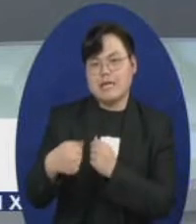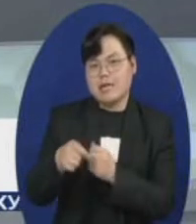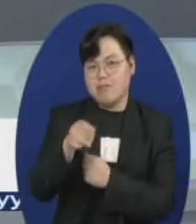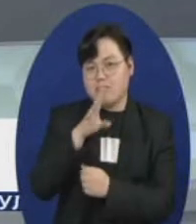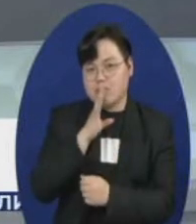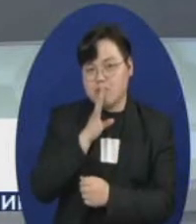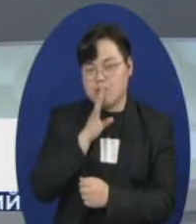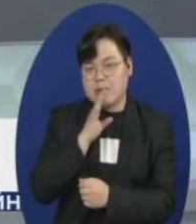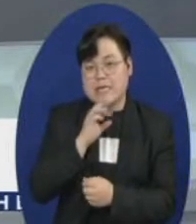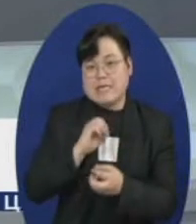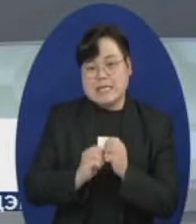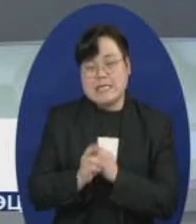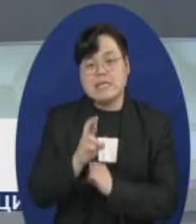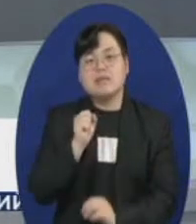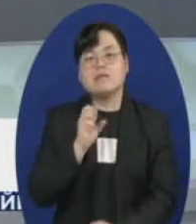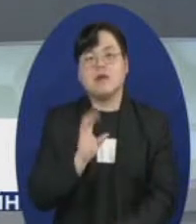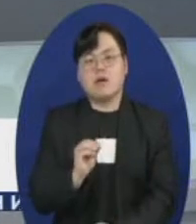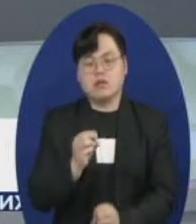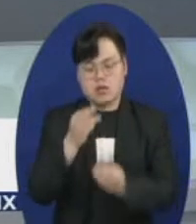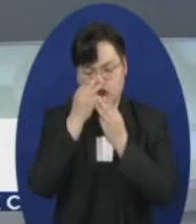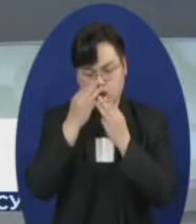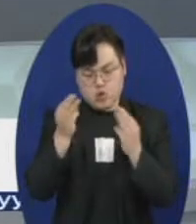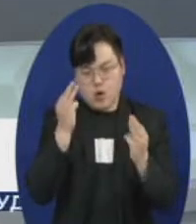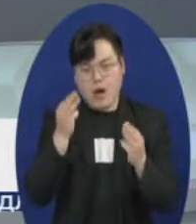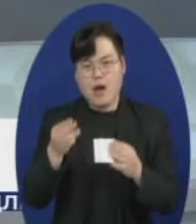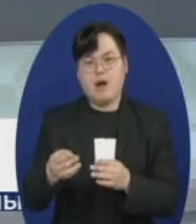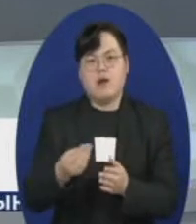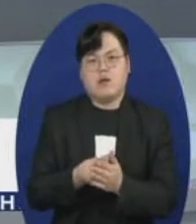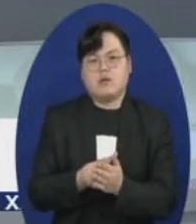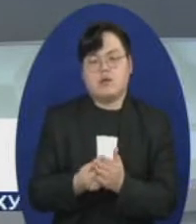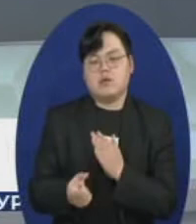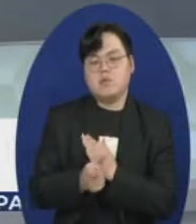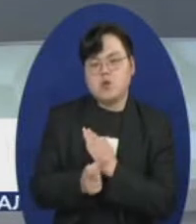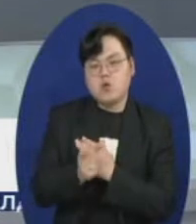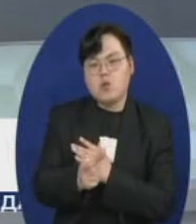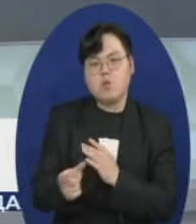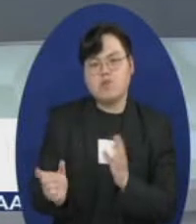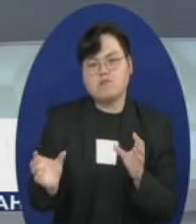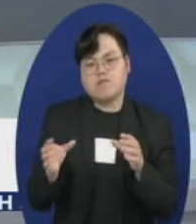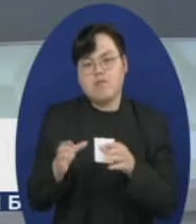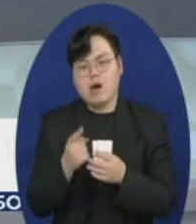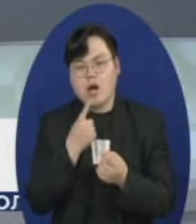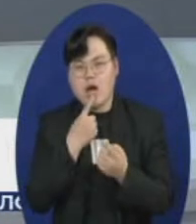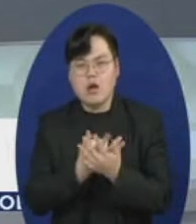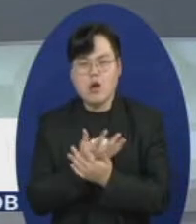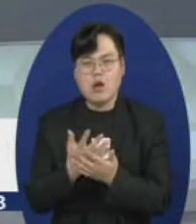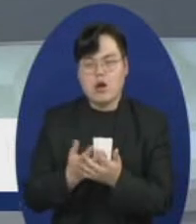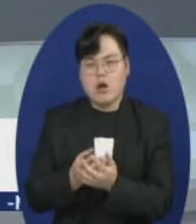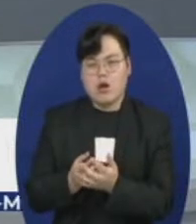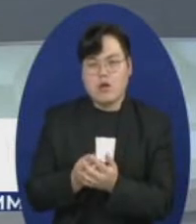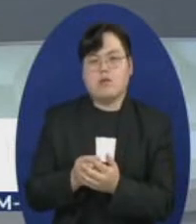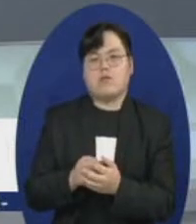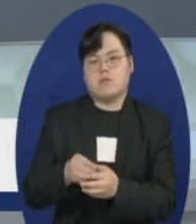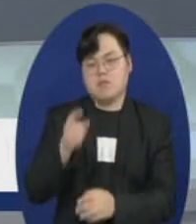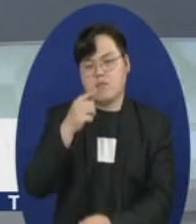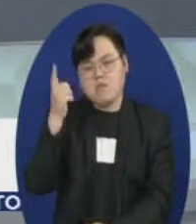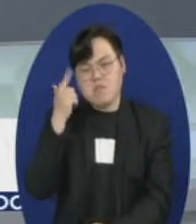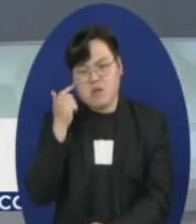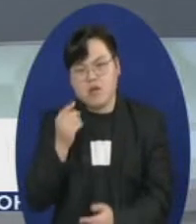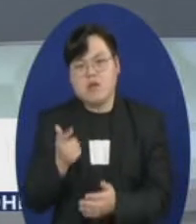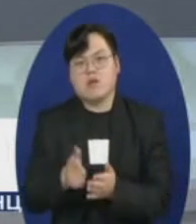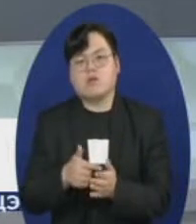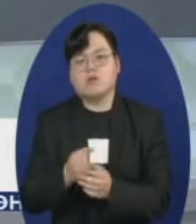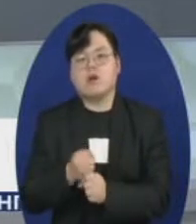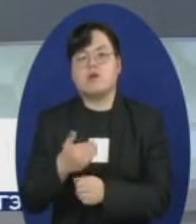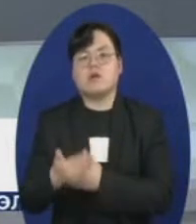тодорхойлсон. За, харин хэрэгжүүлэхийн тулд шинжилгээ ухаанд суурилсан, эрдэмтдийн боловсруулсан шилдэг технологи, мэдлэгт суурилах учиртай Монгол улсын